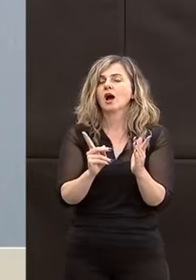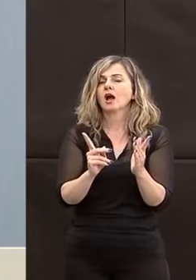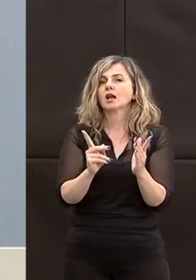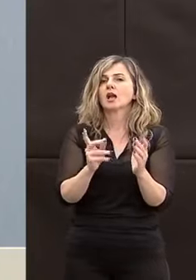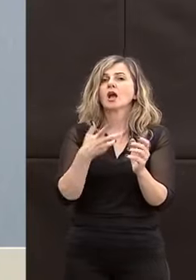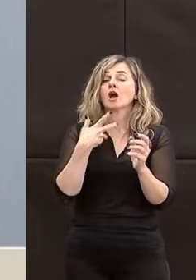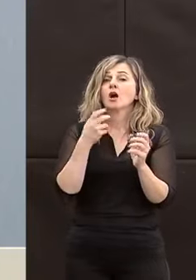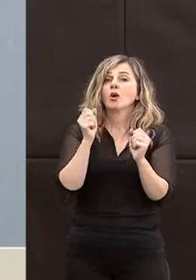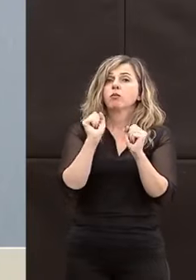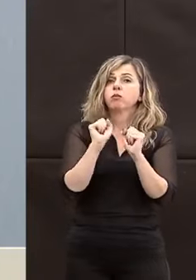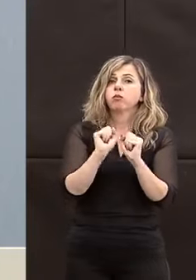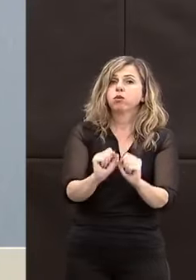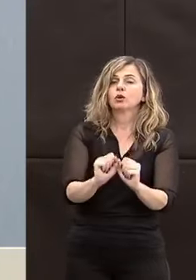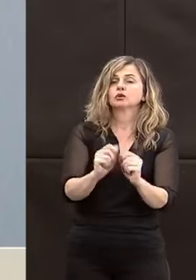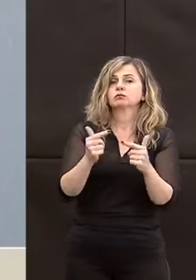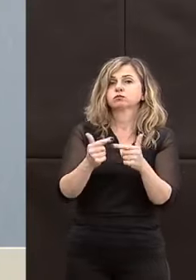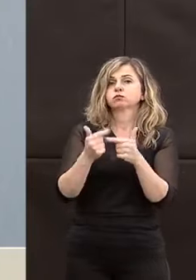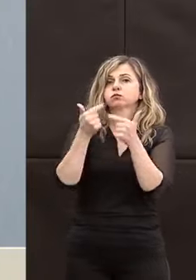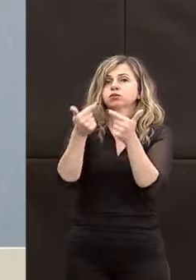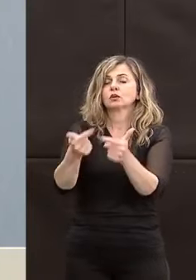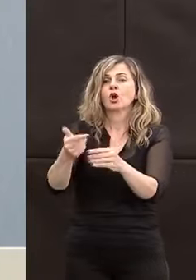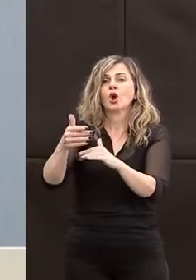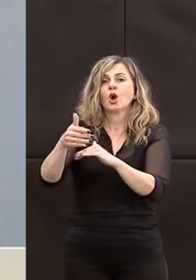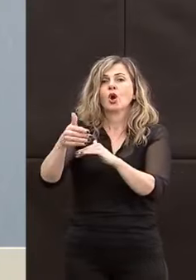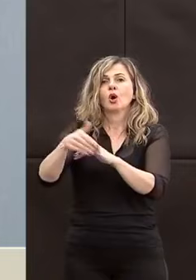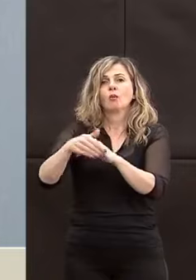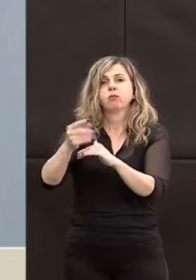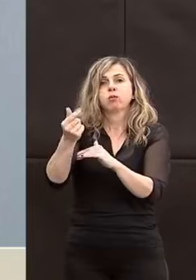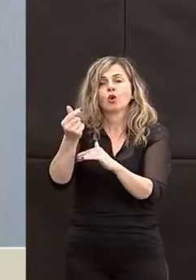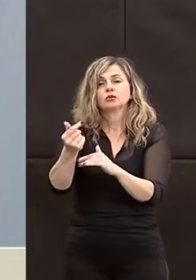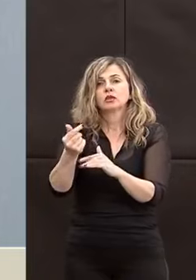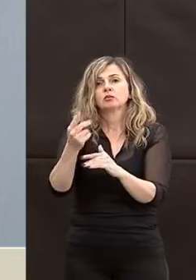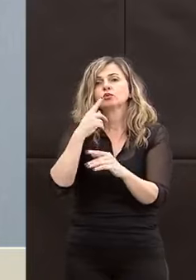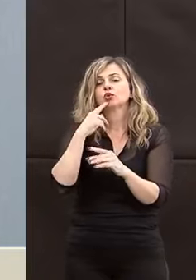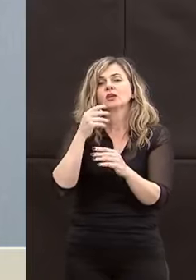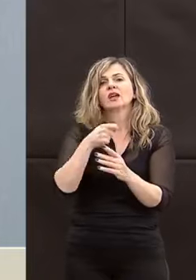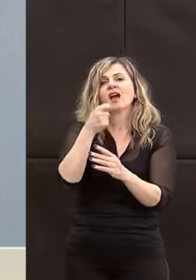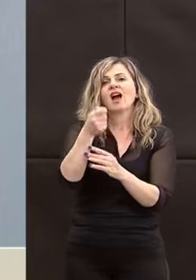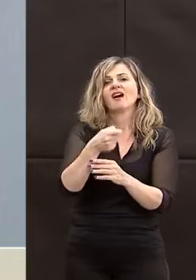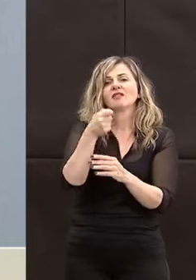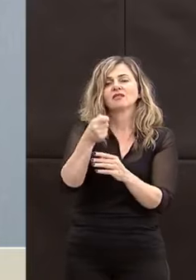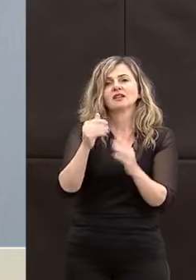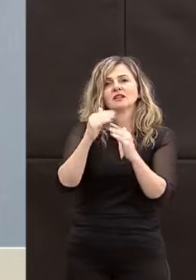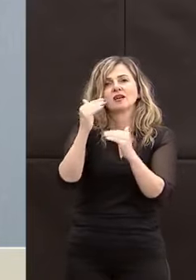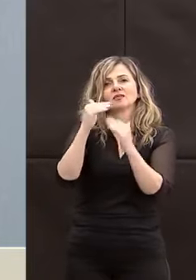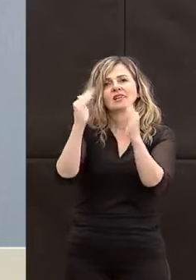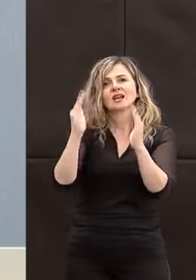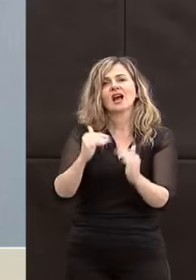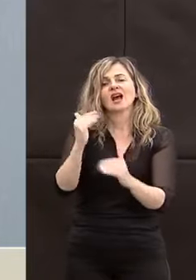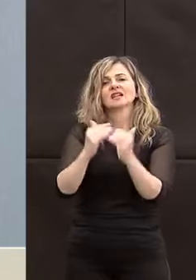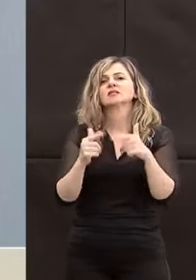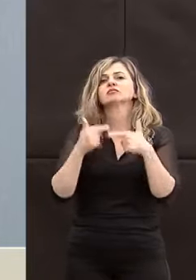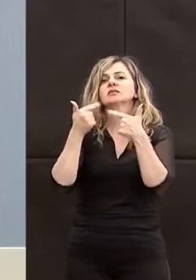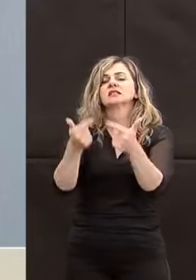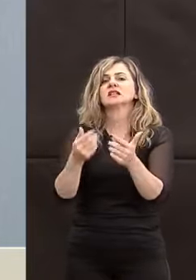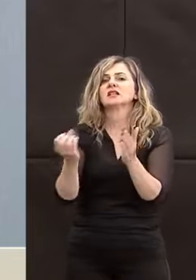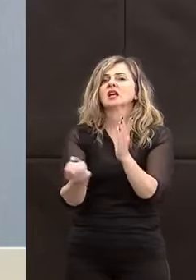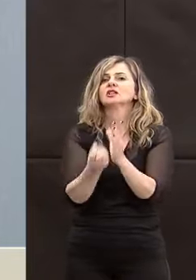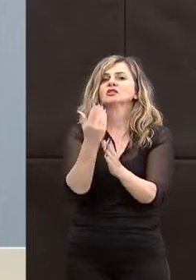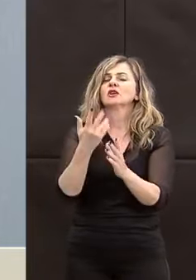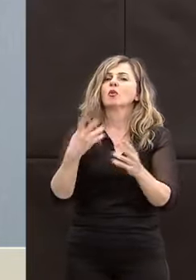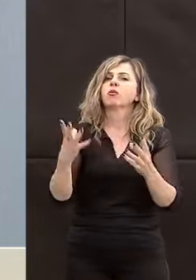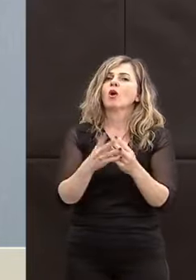possibilità di concedere contributi ai locatari di immobili destinati allo sviluppo di attività produttive